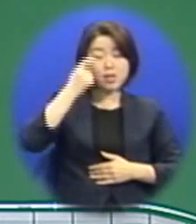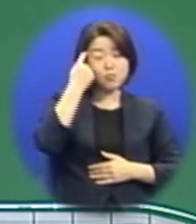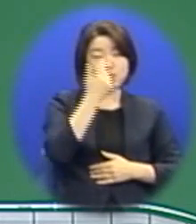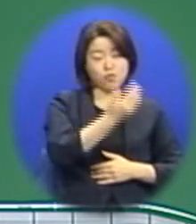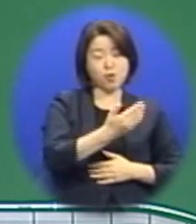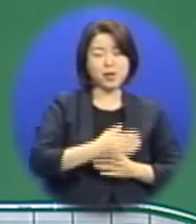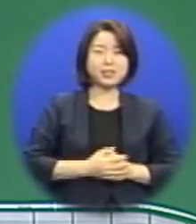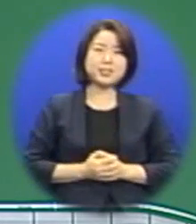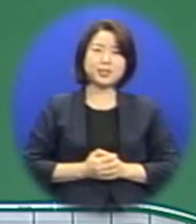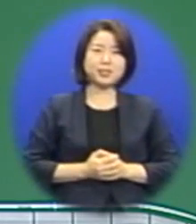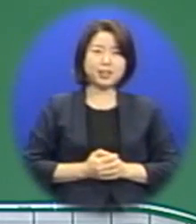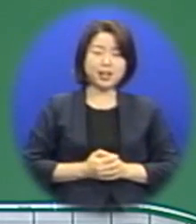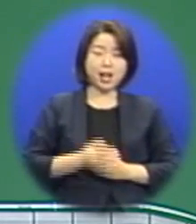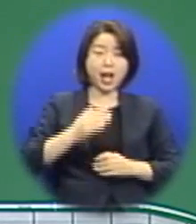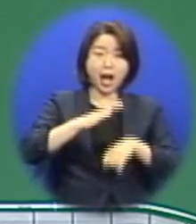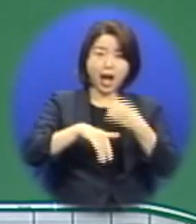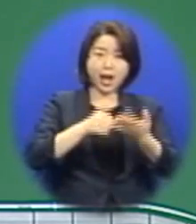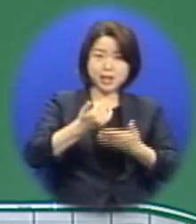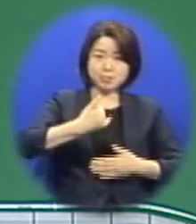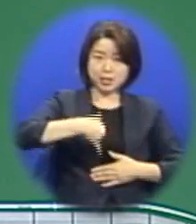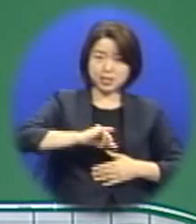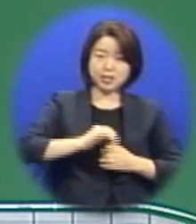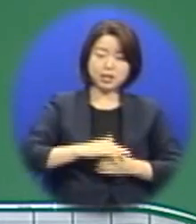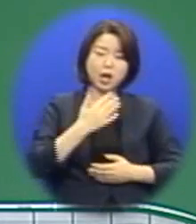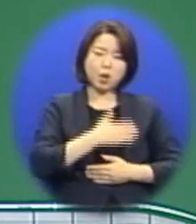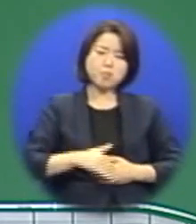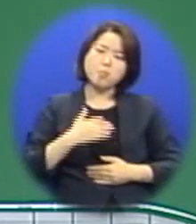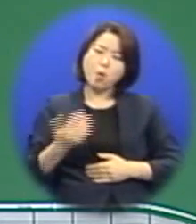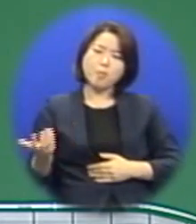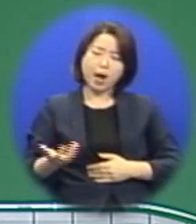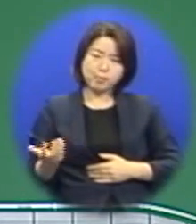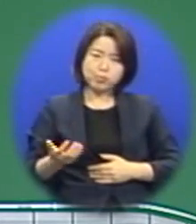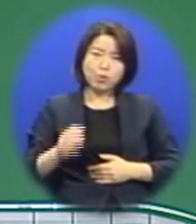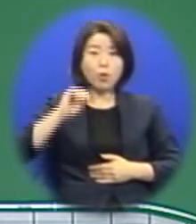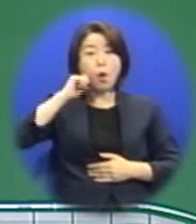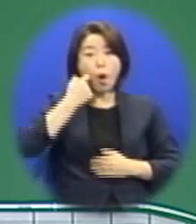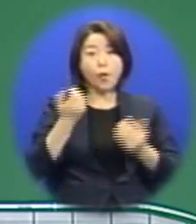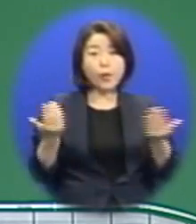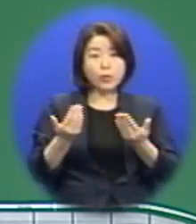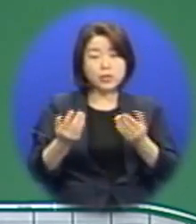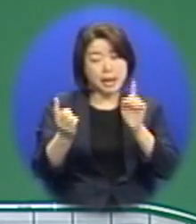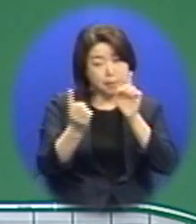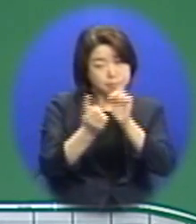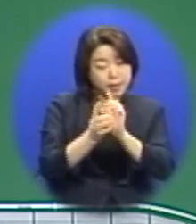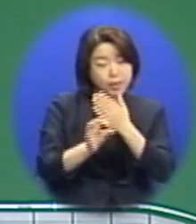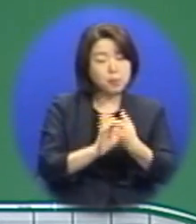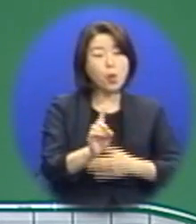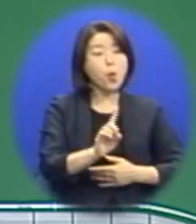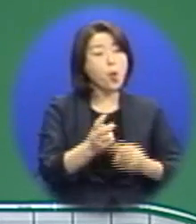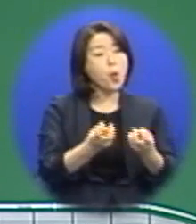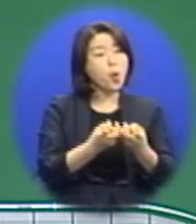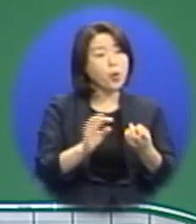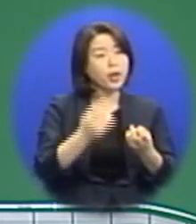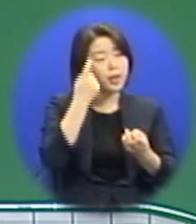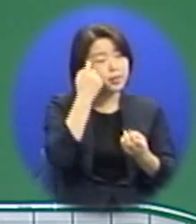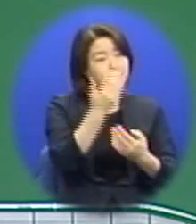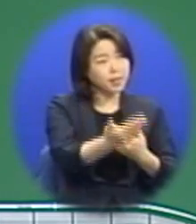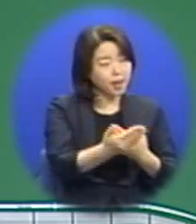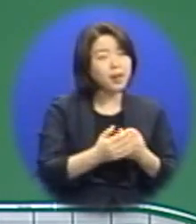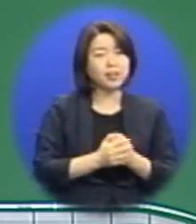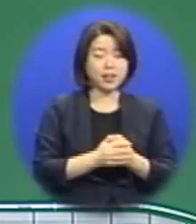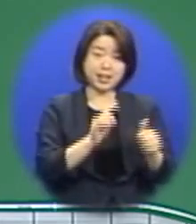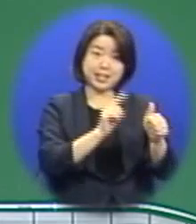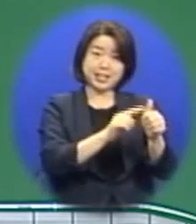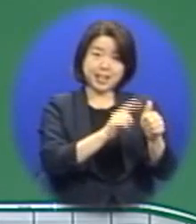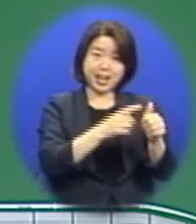물었답니다. 하나님의 자녀가 몸이 아프고 어려운 일이 생기면 어떻게 해야지? 그랬더니 그 아들이